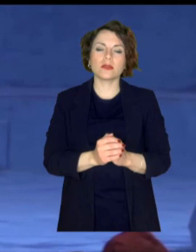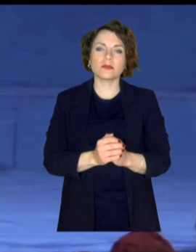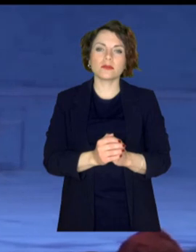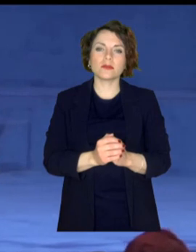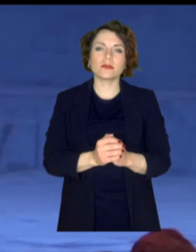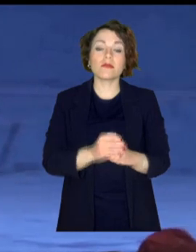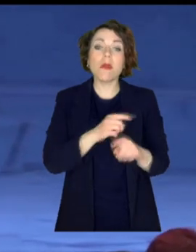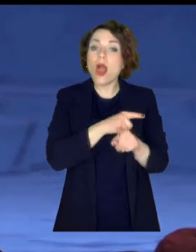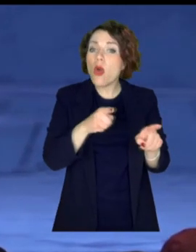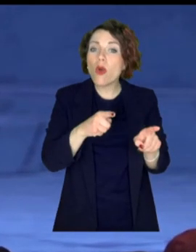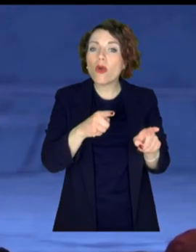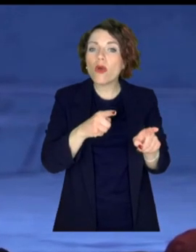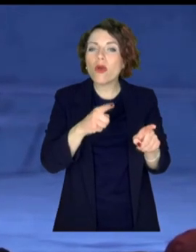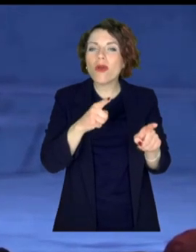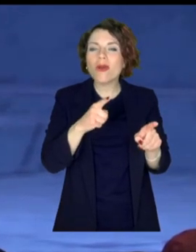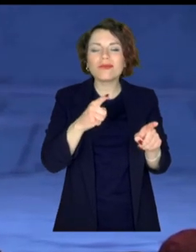E non lo sanno.